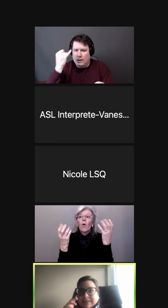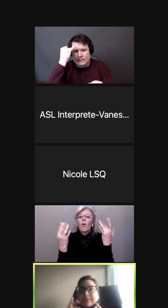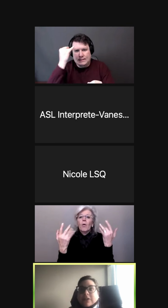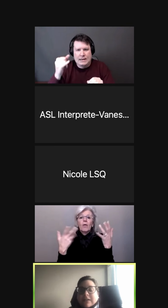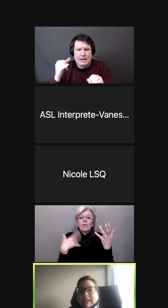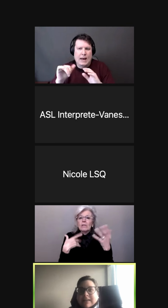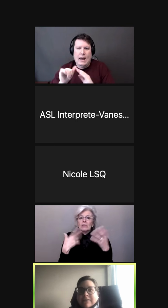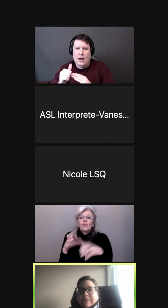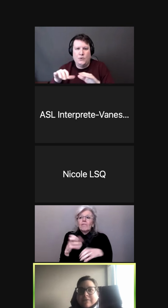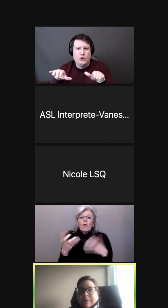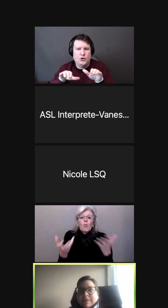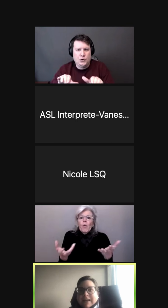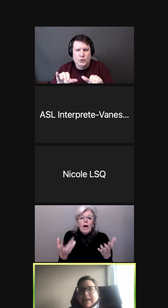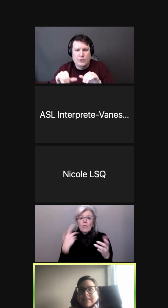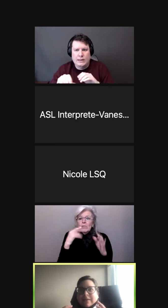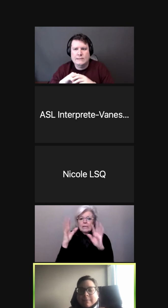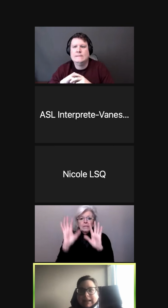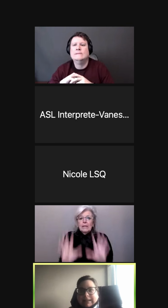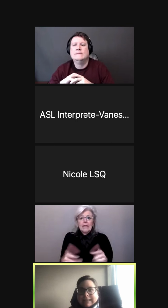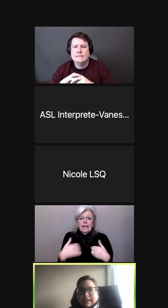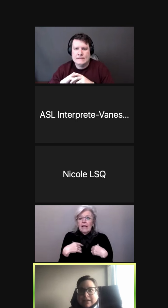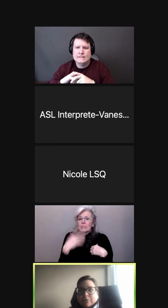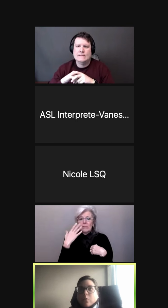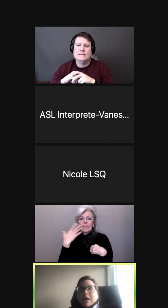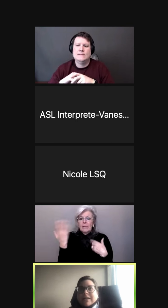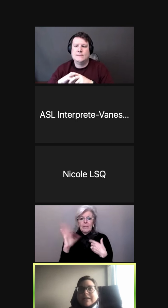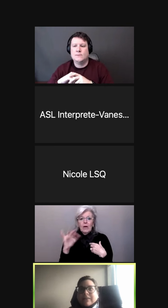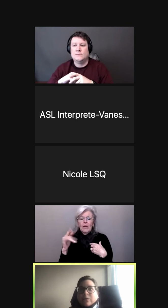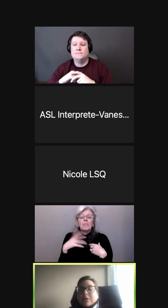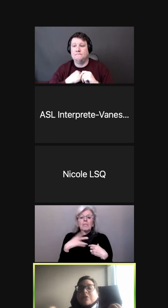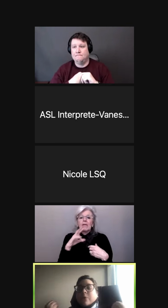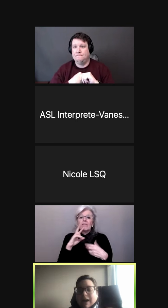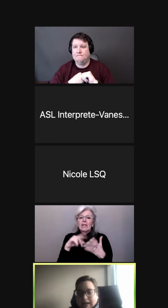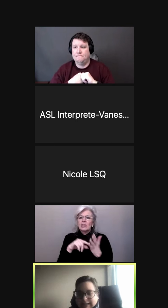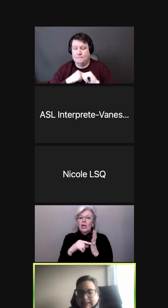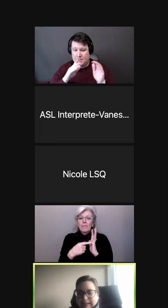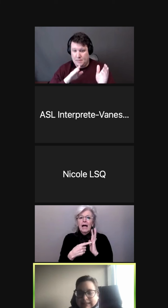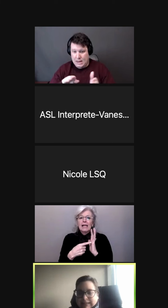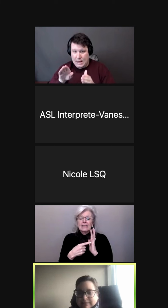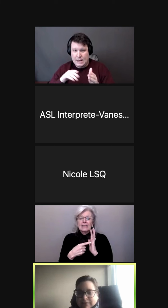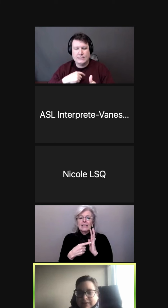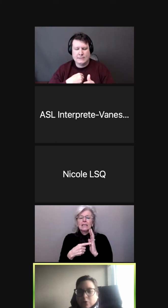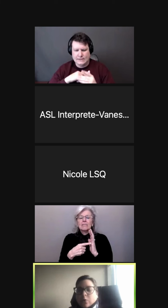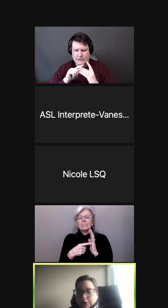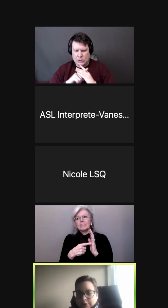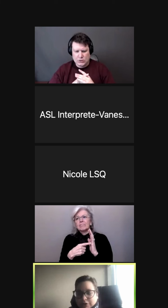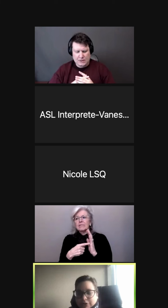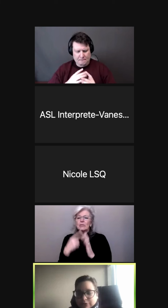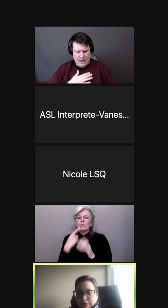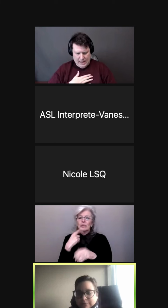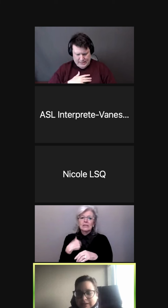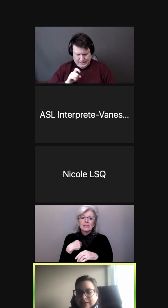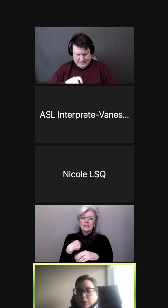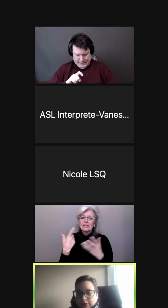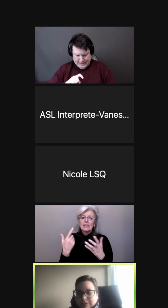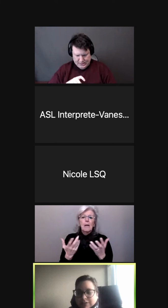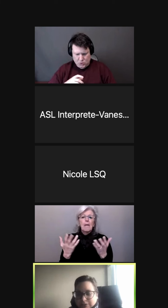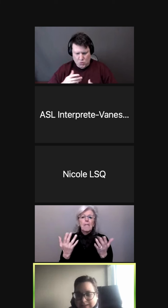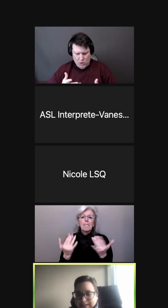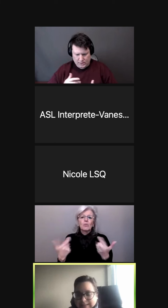faire. Pour ce spectacle, j'ai débuté, je me suis dit de quoi ai-je besoin